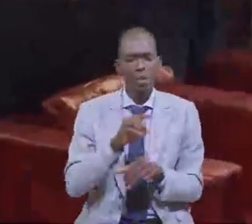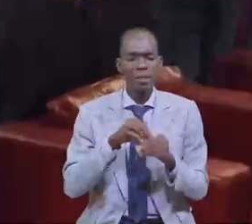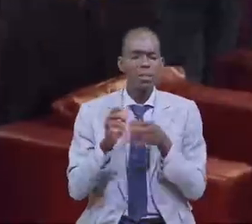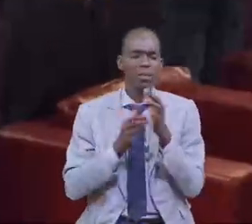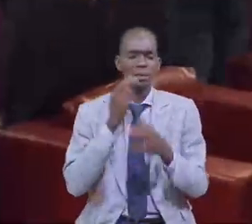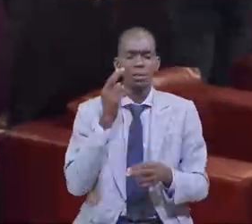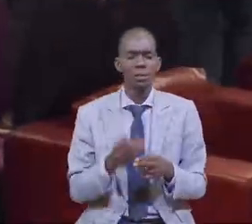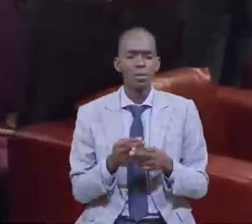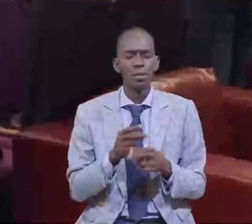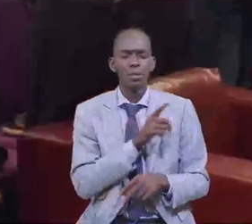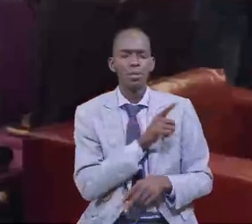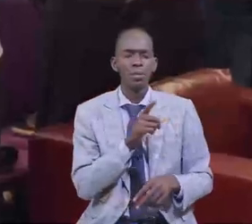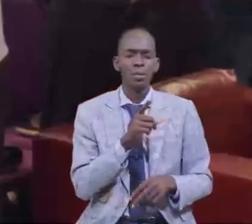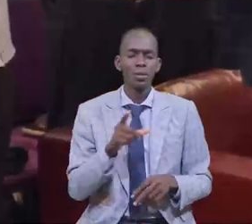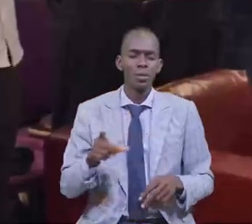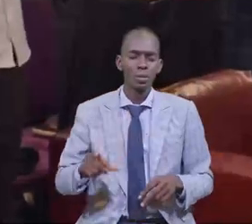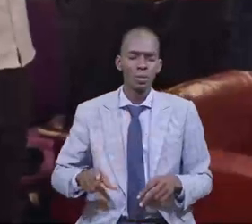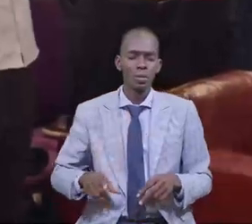tout le monde,